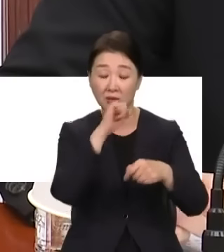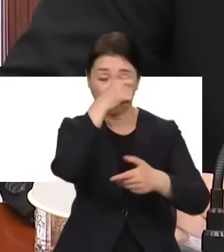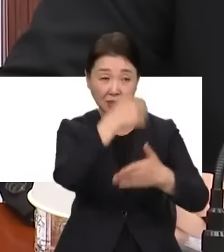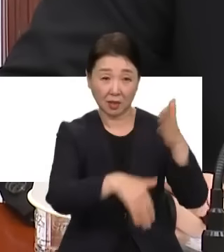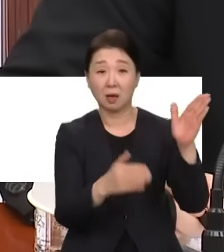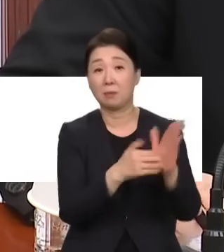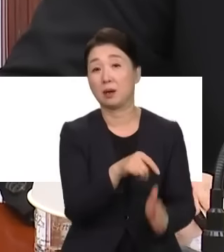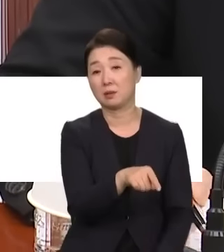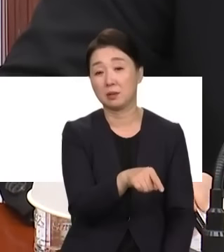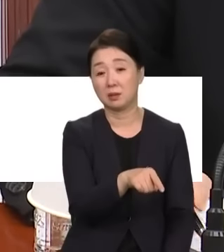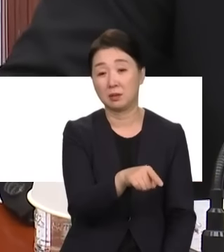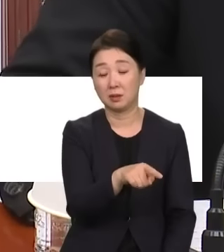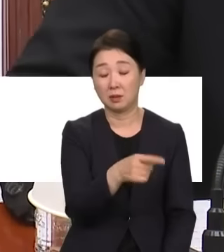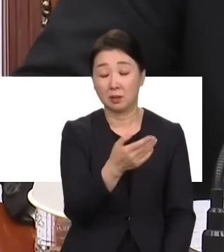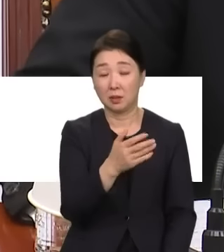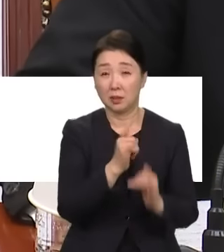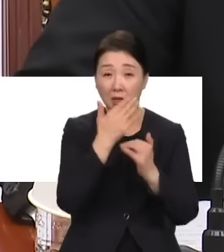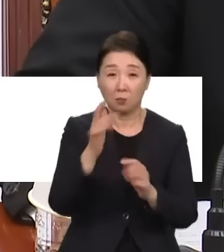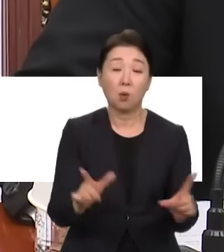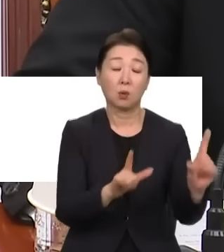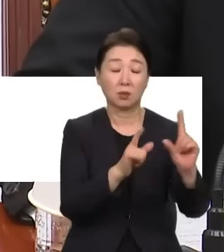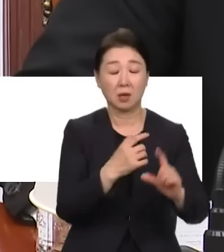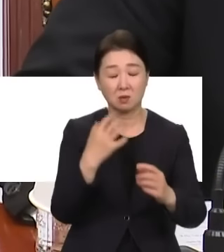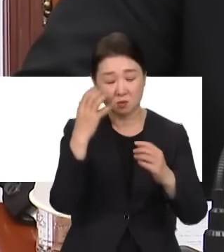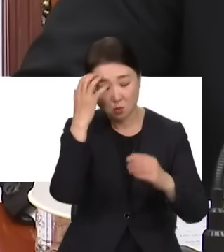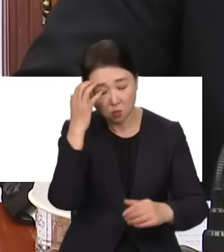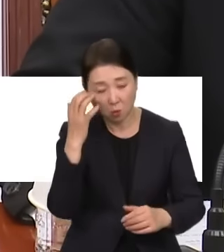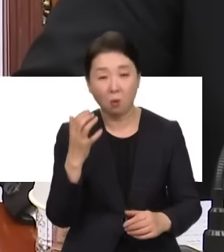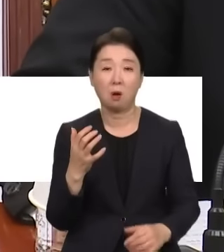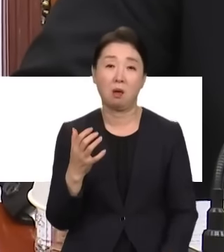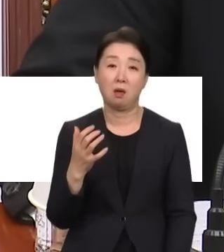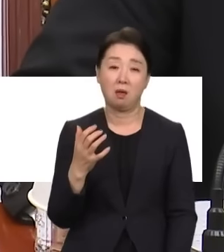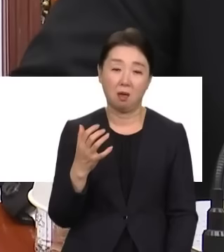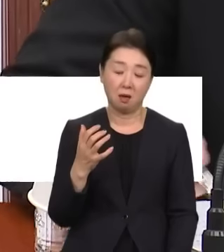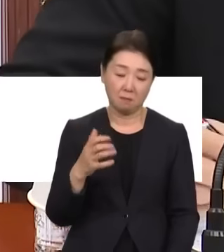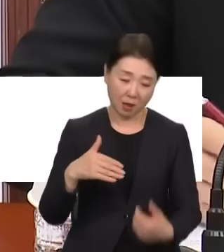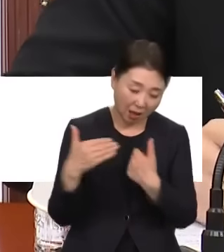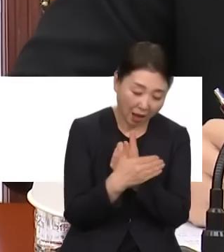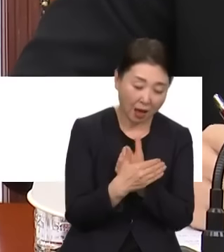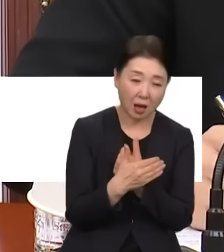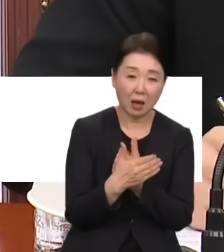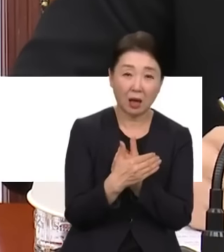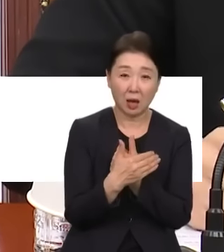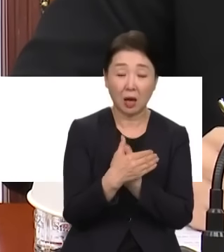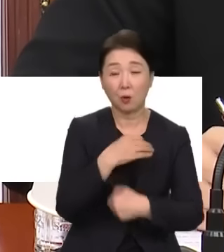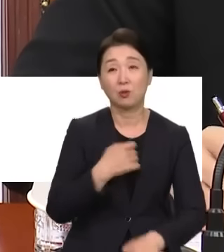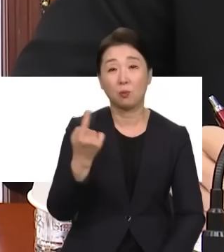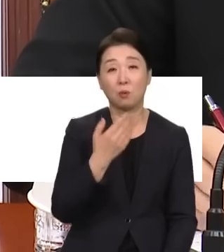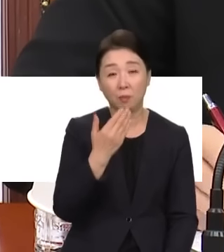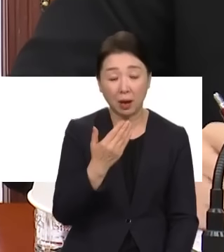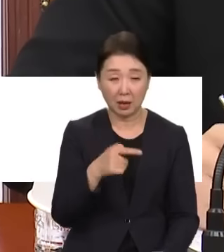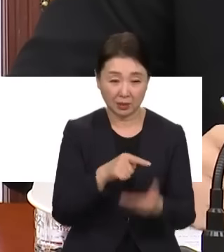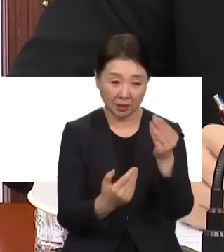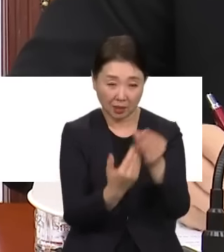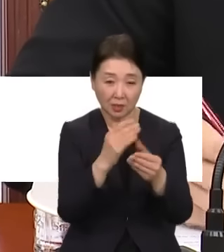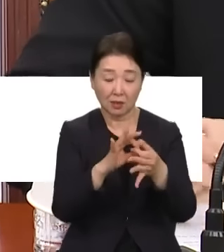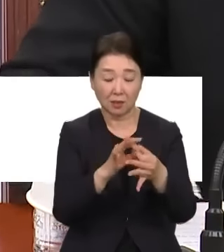삭감으로 민생 고통과 치안 공백이 가중될 것으로 예상되고 재난재해에 대한 적기